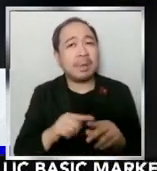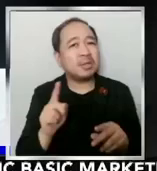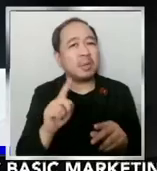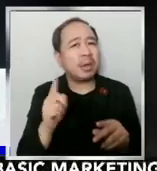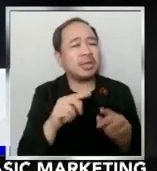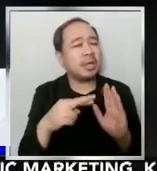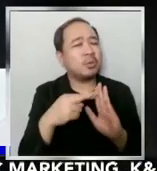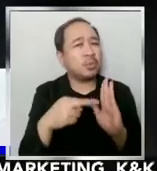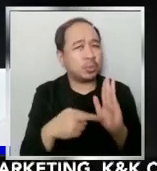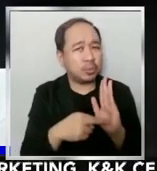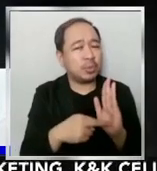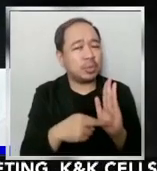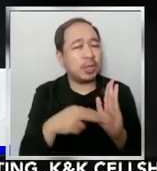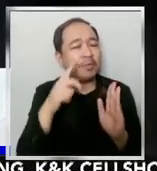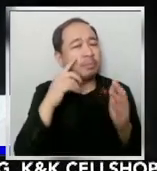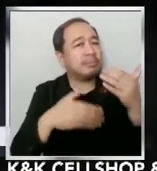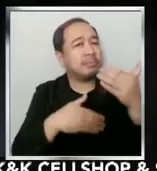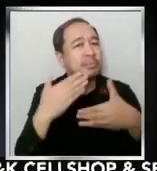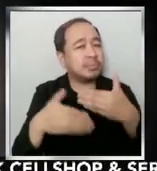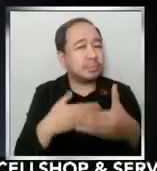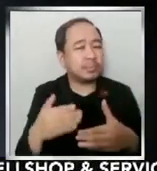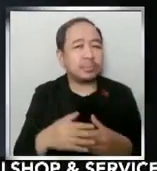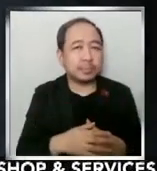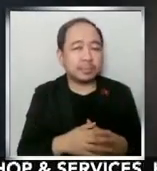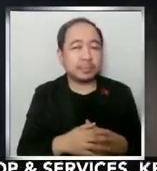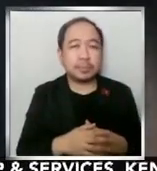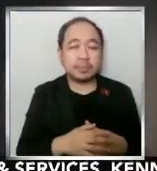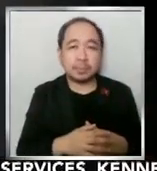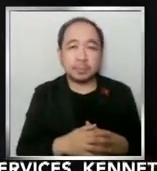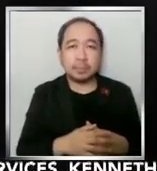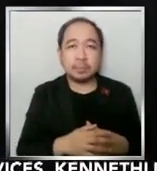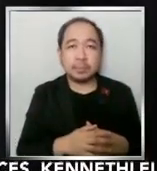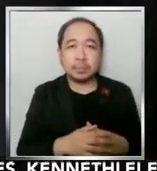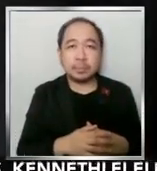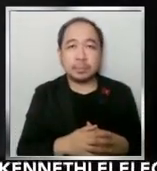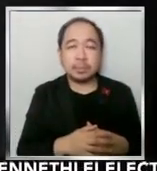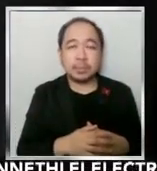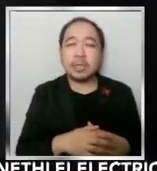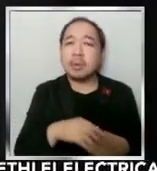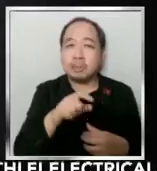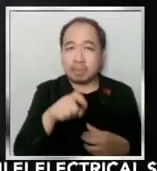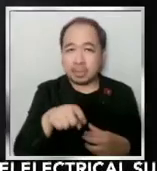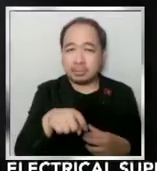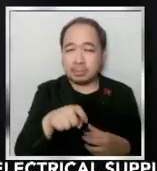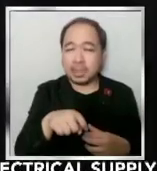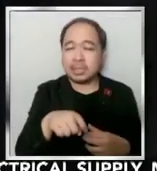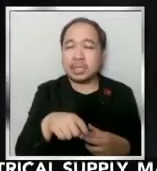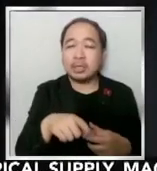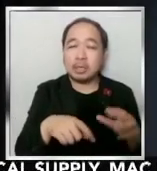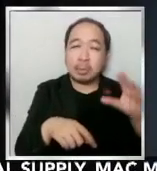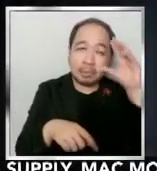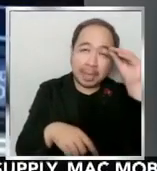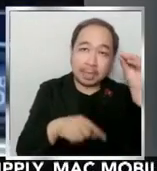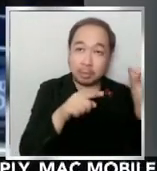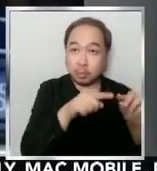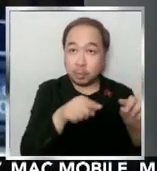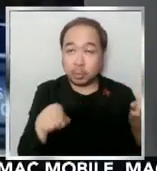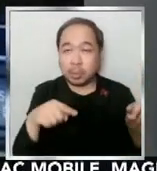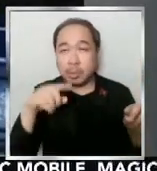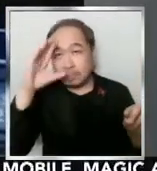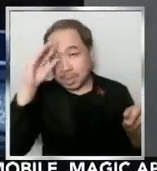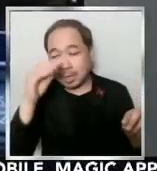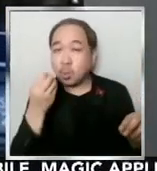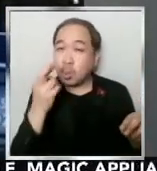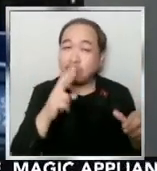standard operating procedure? As much as possible, male to male yung magkakandak ng pat-down, female to female. But in some